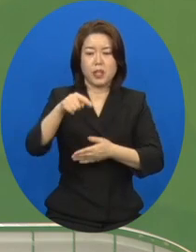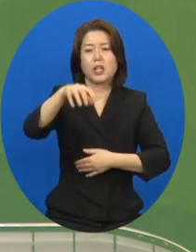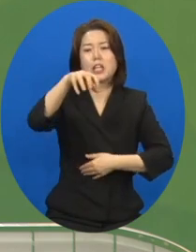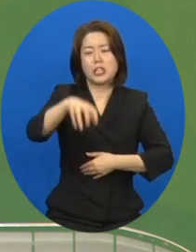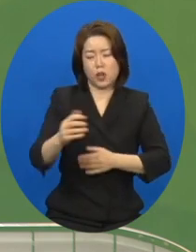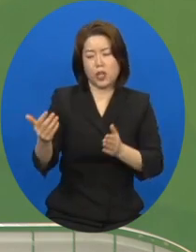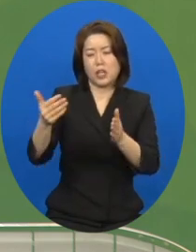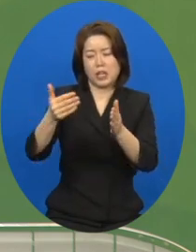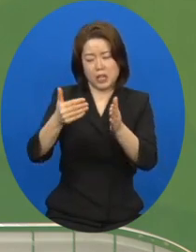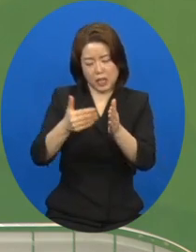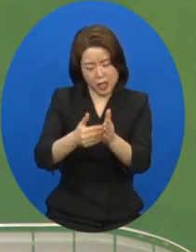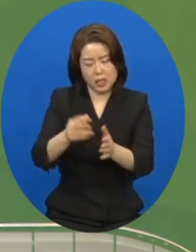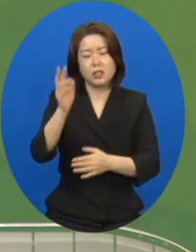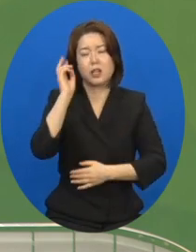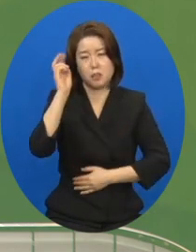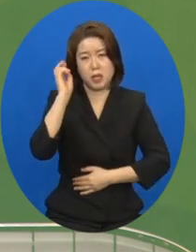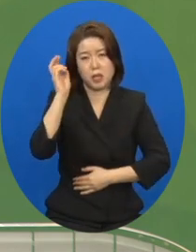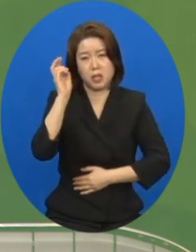여기까지인가 봅니다.